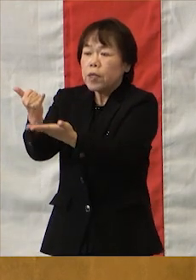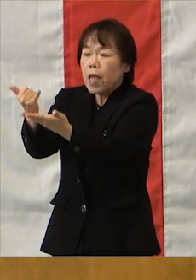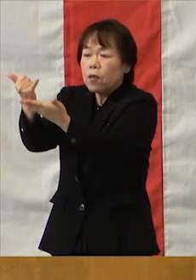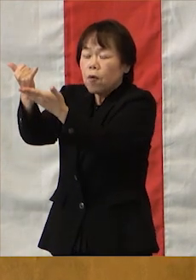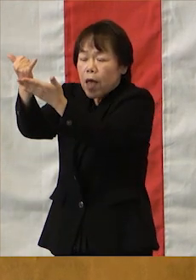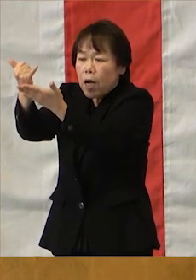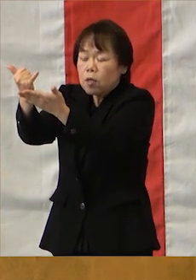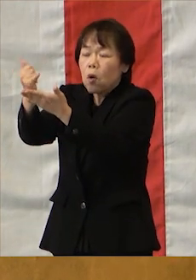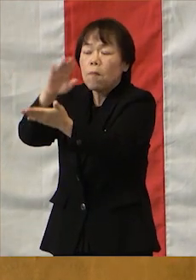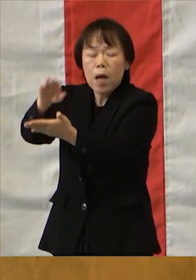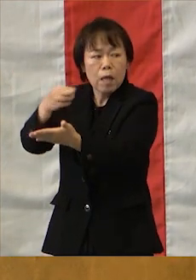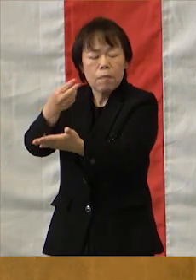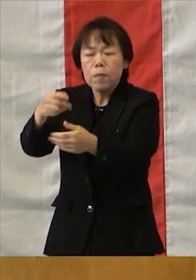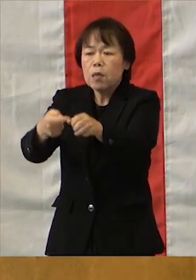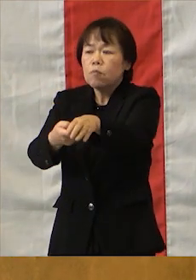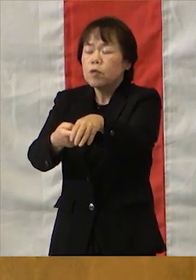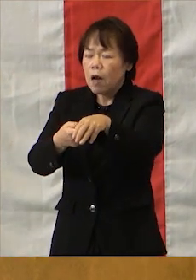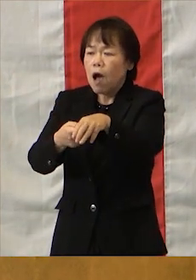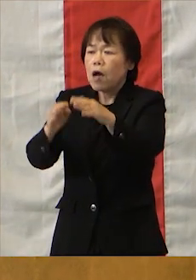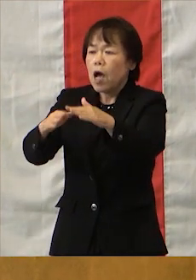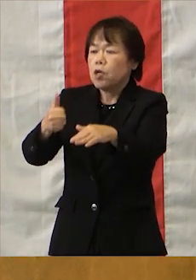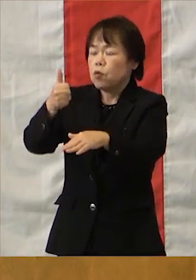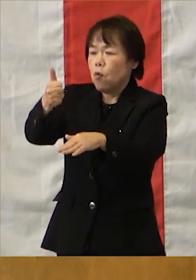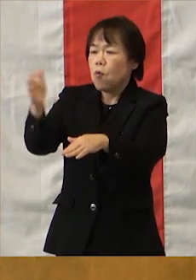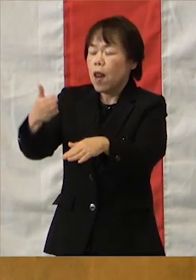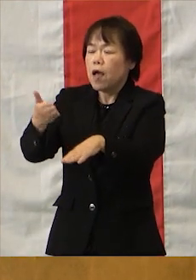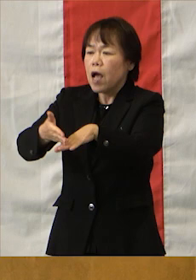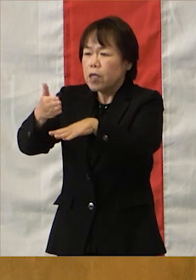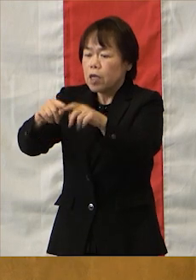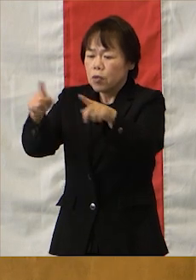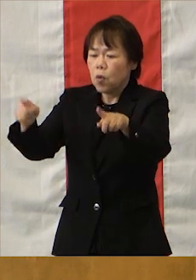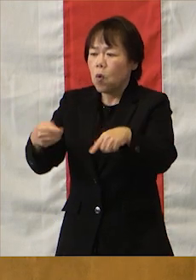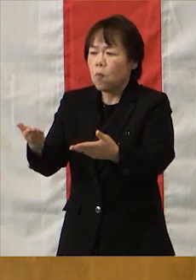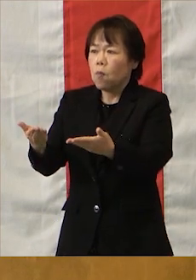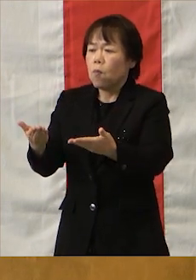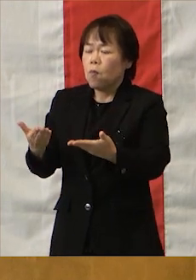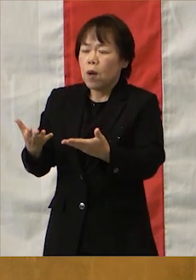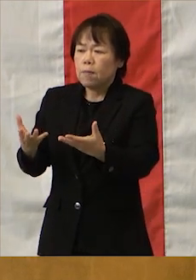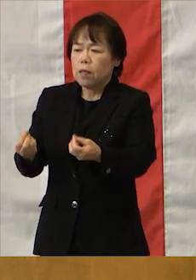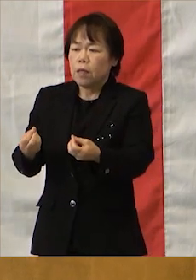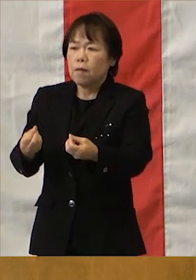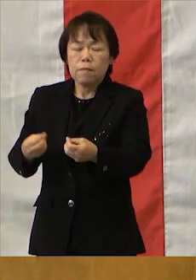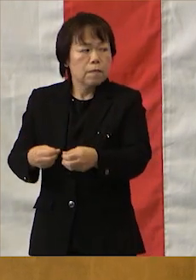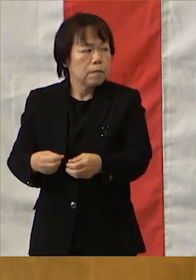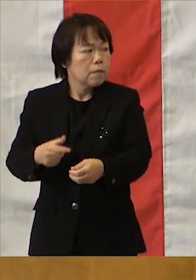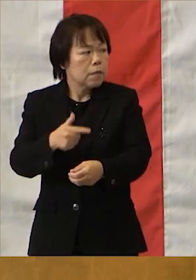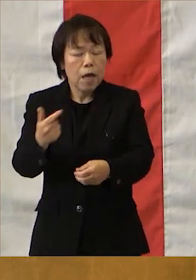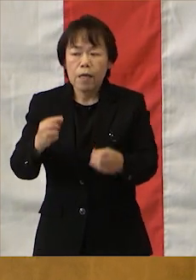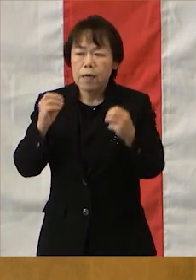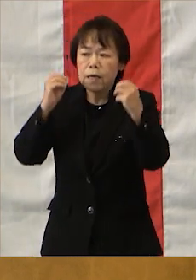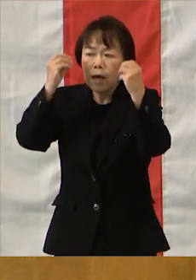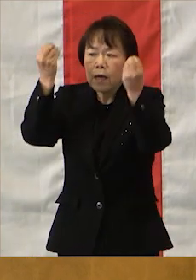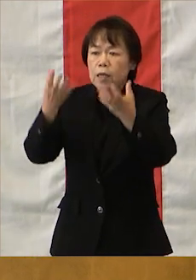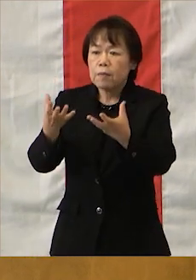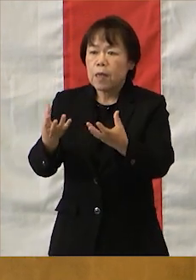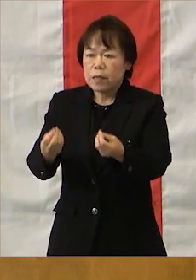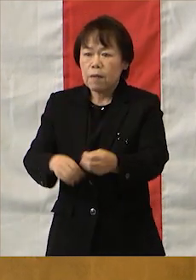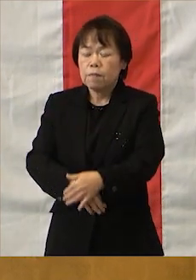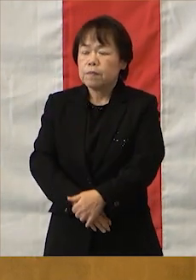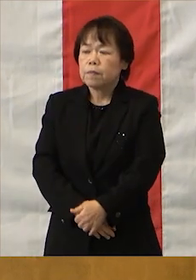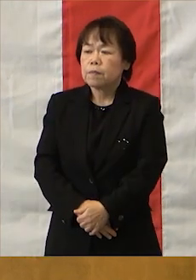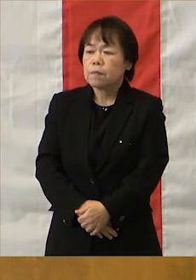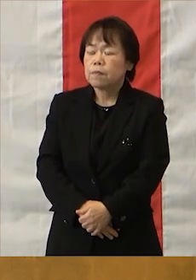で三村海藤より感謝状をいいて栄誉に欲することができ大変感激したところ